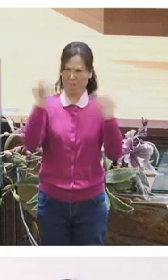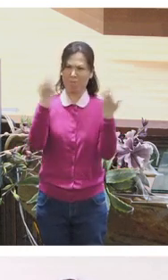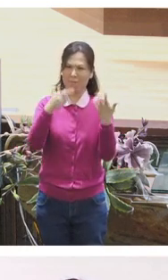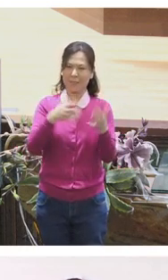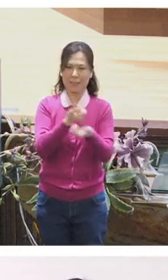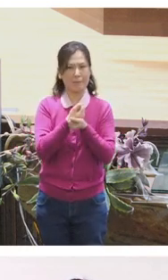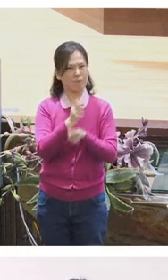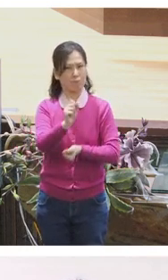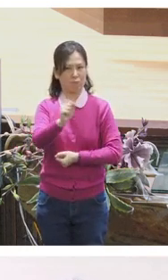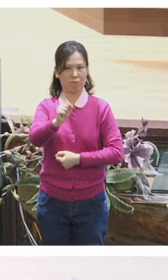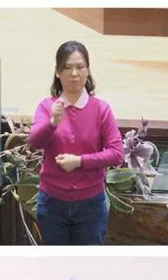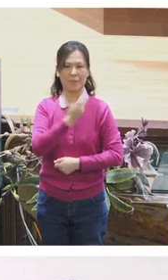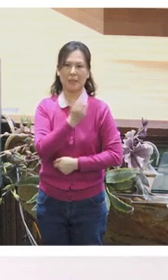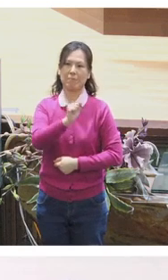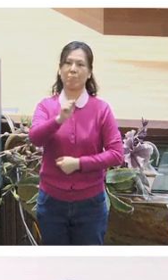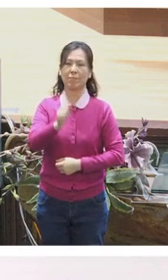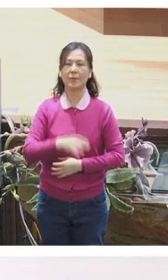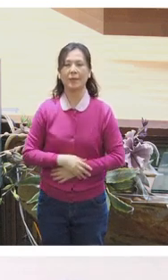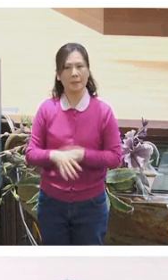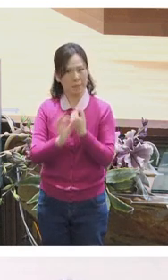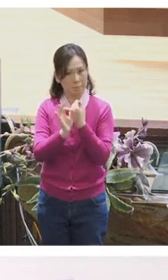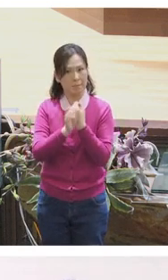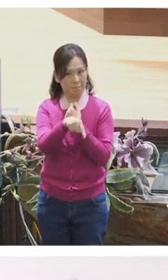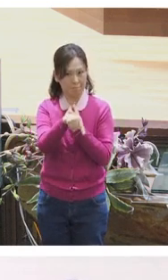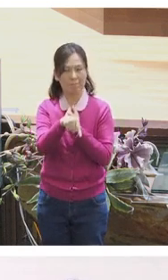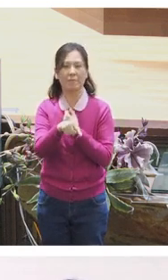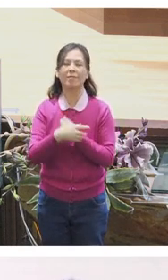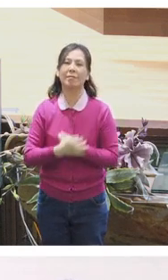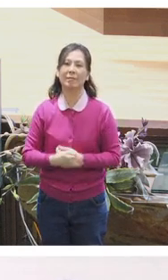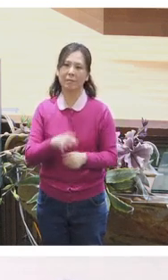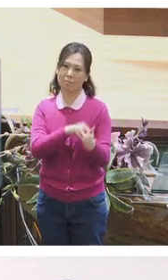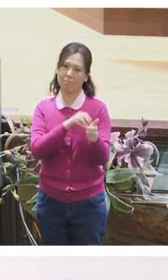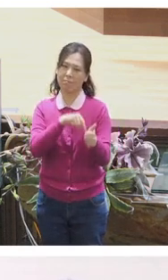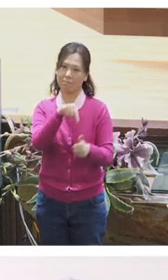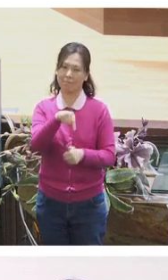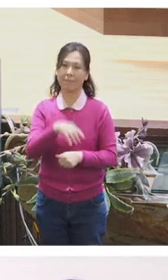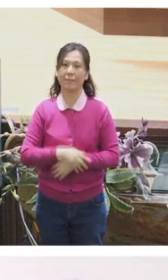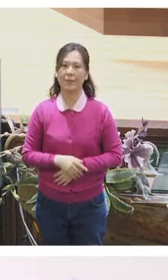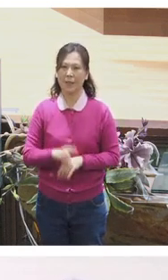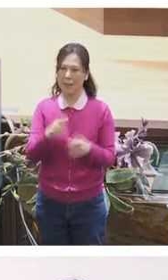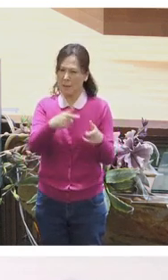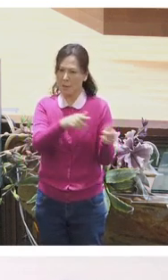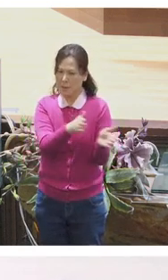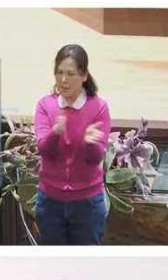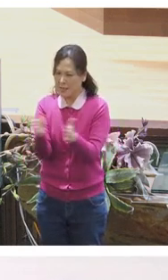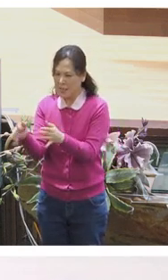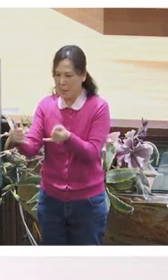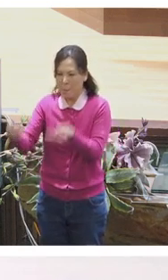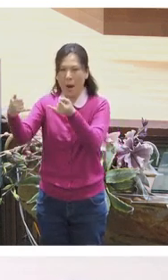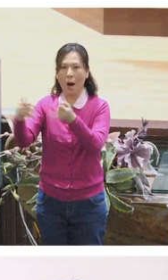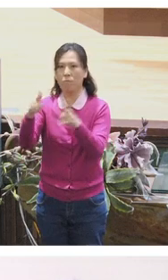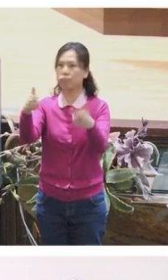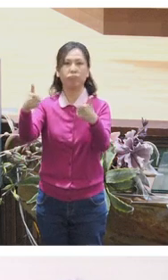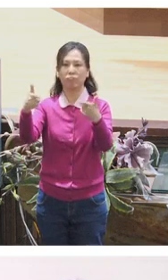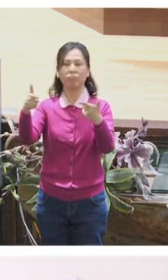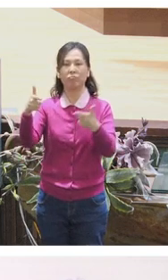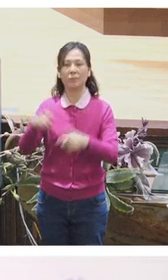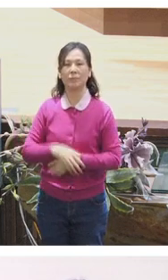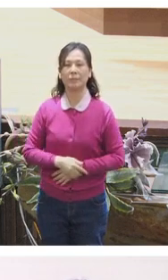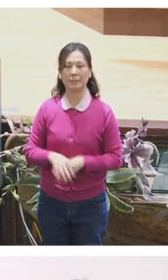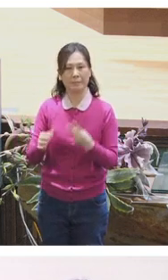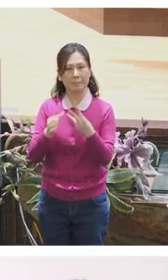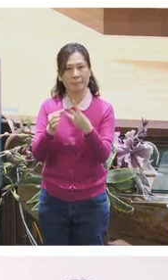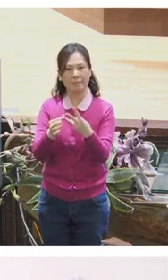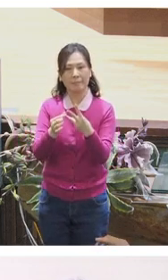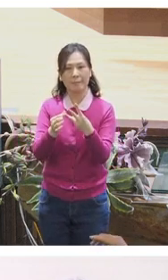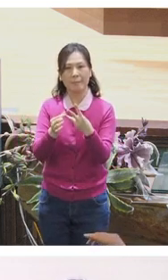接受，所以可以就是试着用这样子的方法来就是不是仇恨值，但是愤慨值哦。那第三个